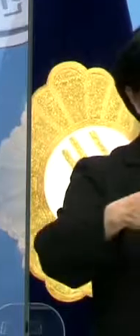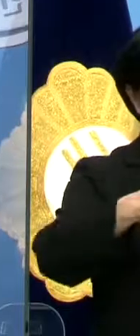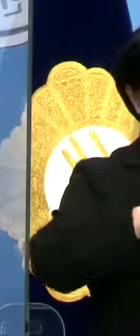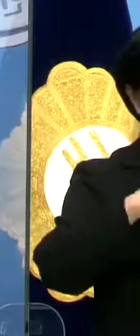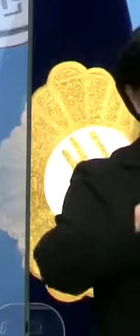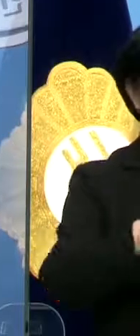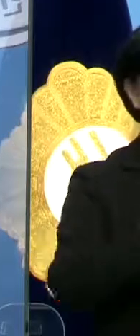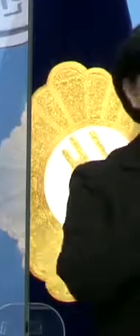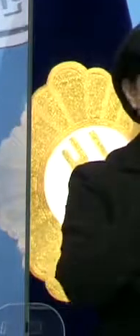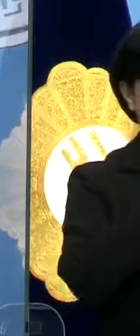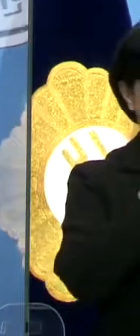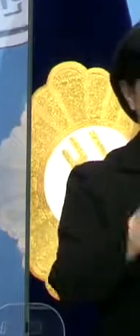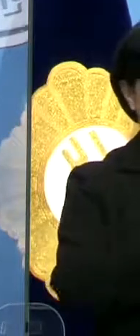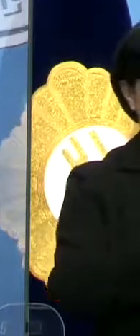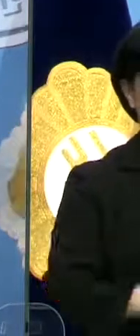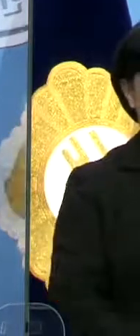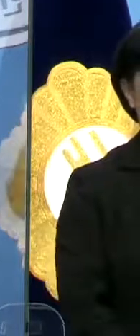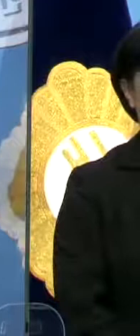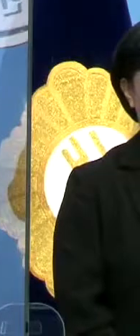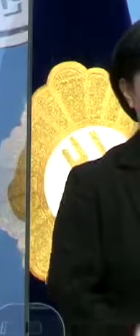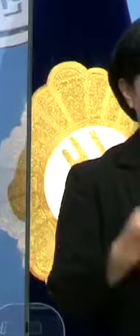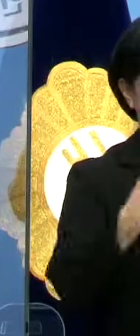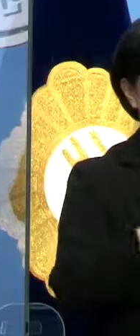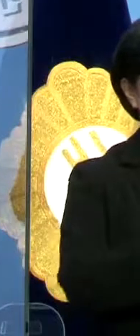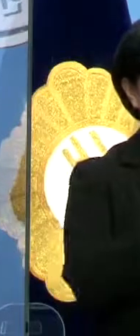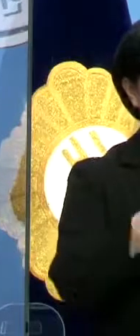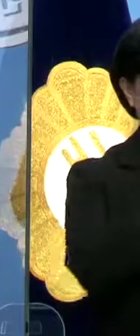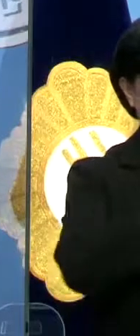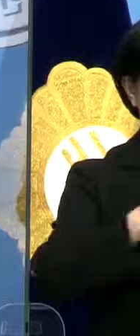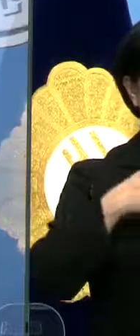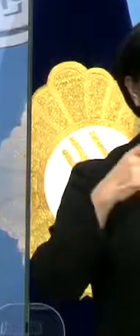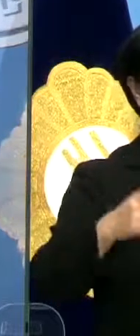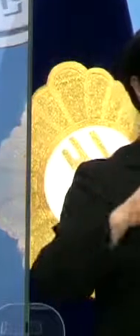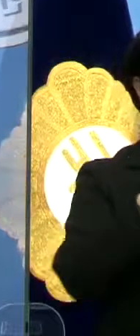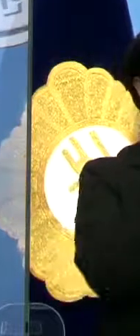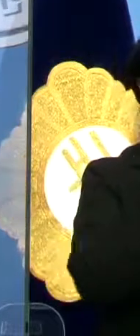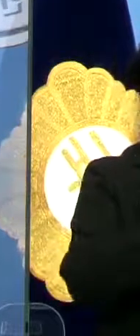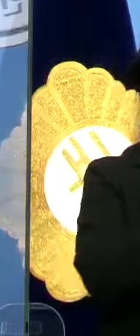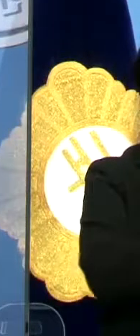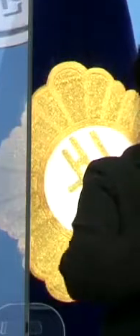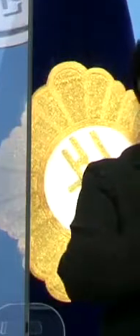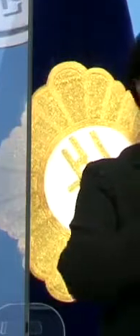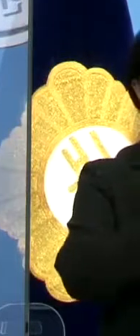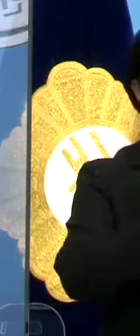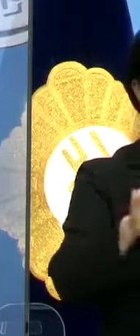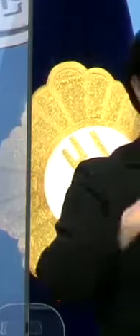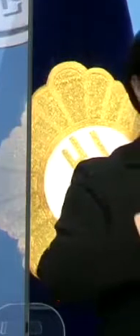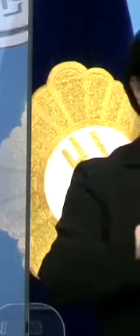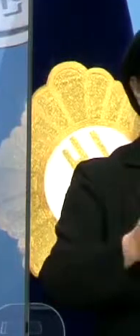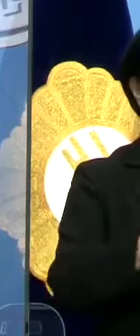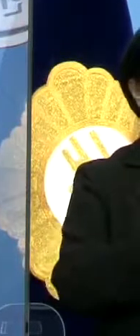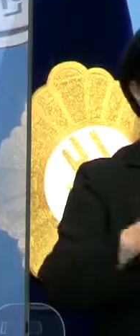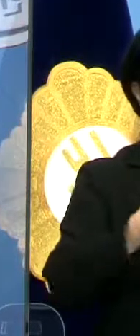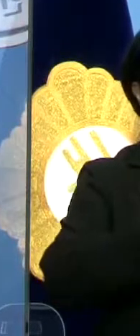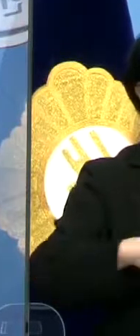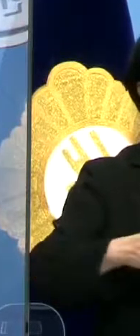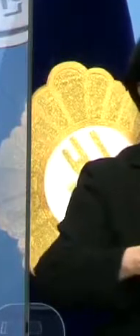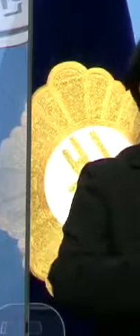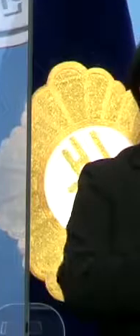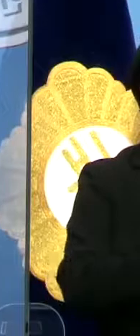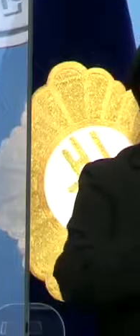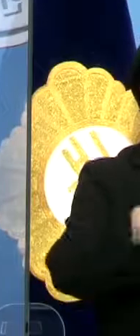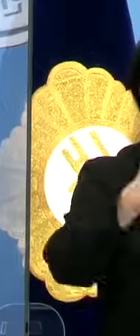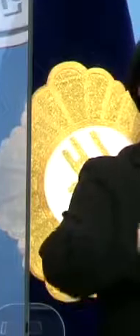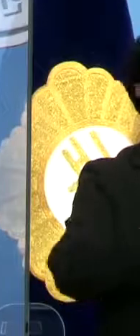당했다 뿐만 아니라 다수의 9 위원들이 특권 남영 업무추진비 부정사용 부정 청탁 의혹을 받고 있는